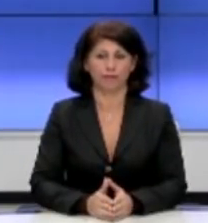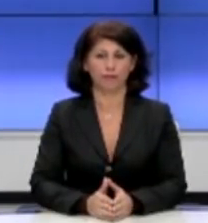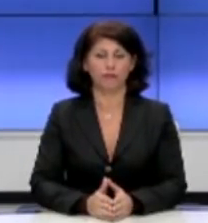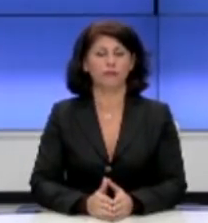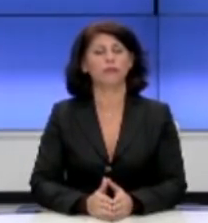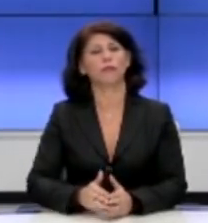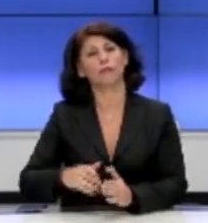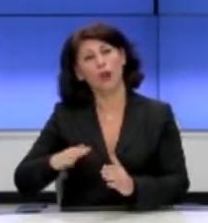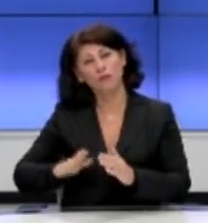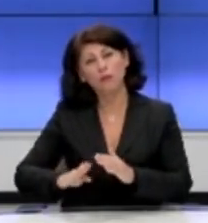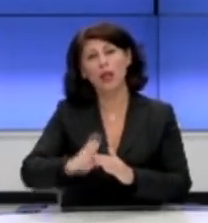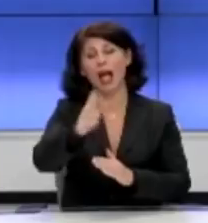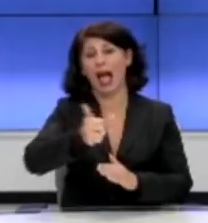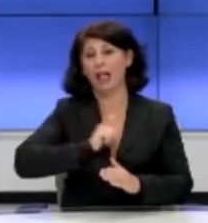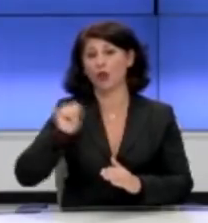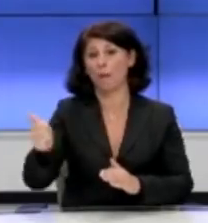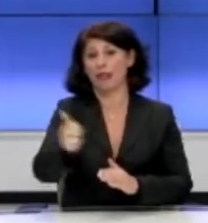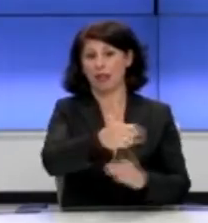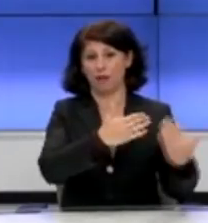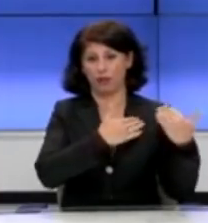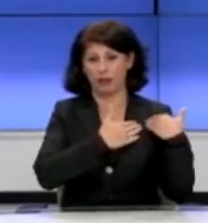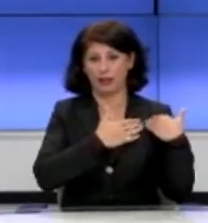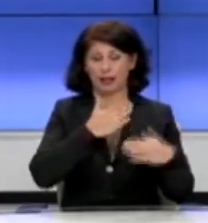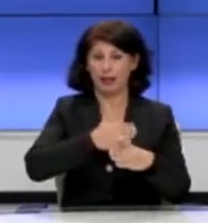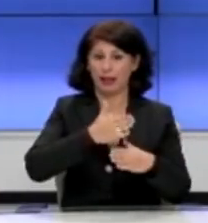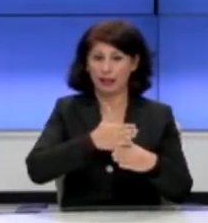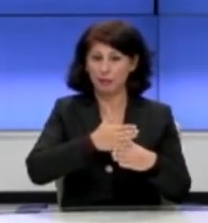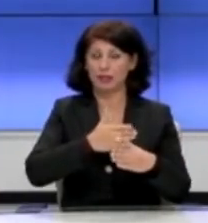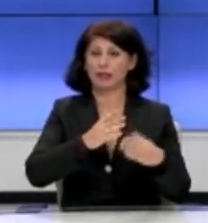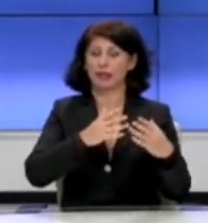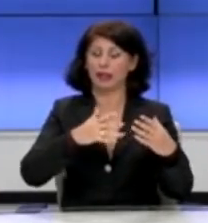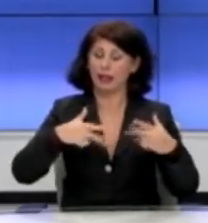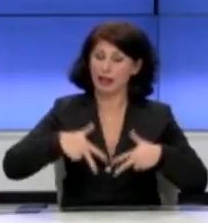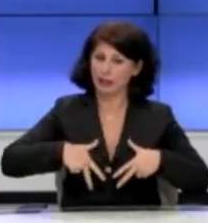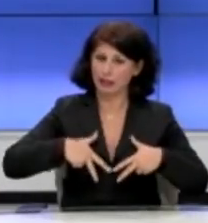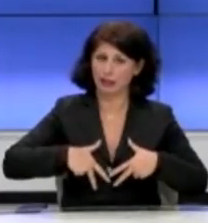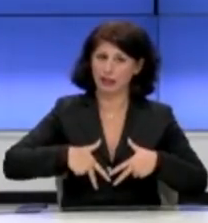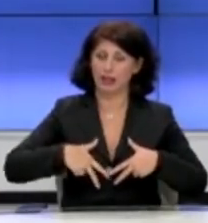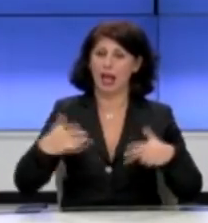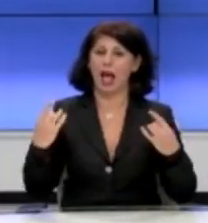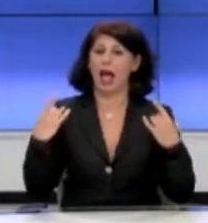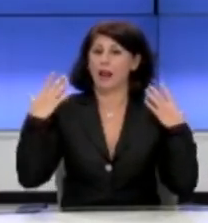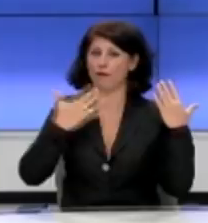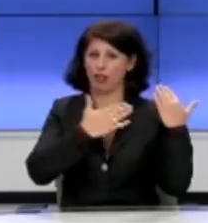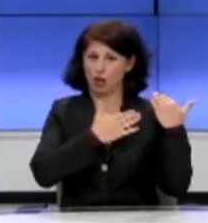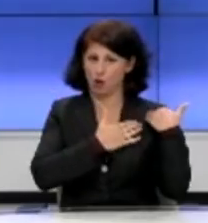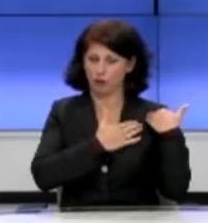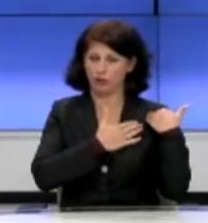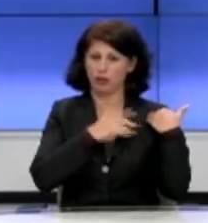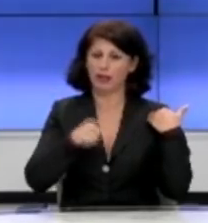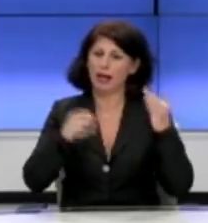την ατομική ευθύνη για να κρύψει την κρατική, την κυβερνητική ανευθυνότητα,